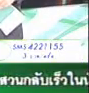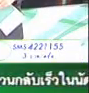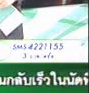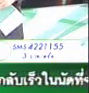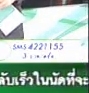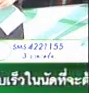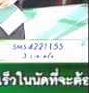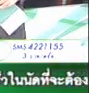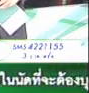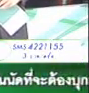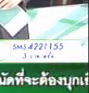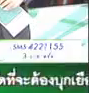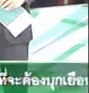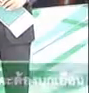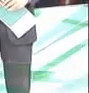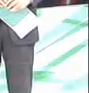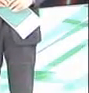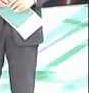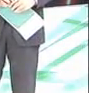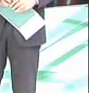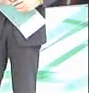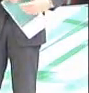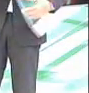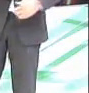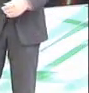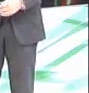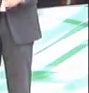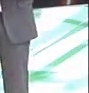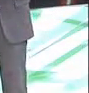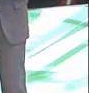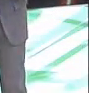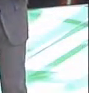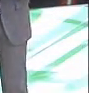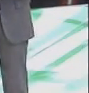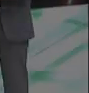ครับและทั้งหมดก็คือข่าวกีฬาในค่ำคืนวันนี้ครับผมอภินันท์อภิบาลศรีลาไปก่อนครับสวัสดีครับ